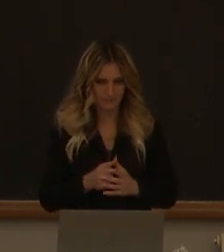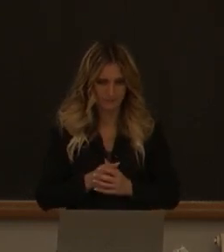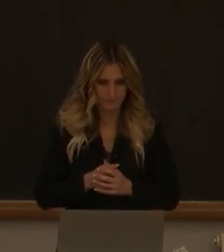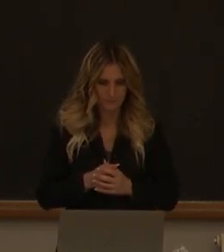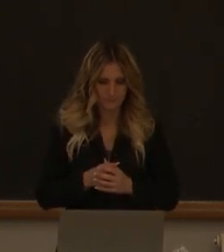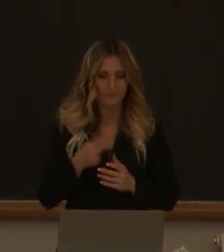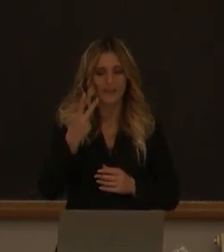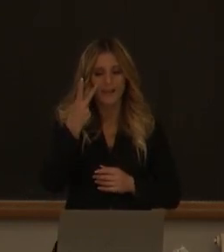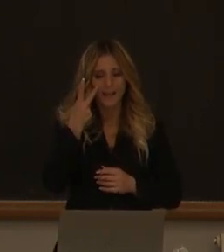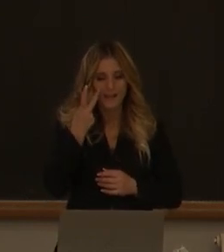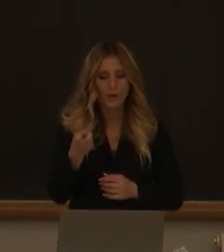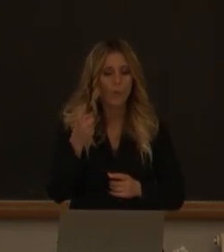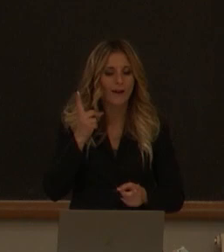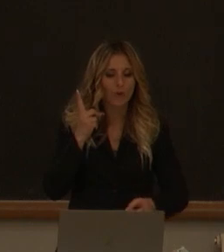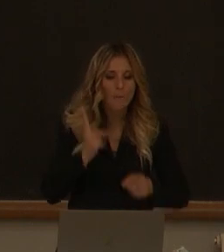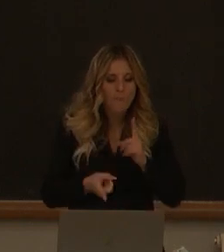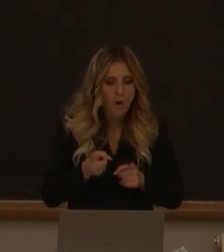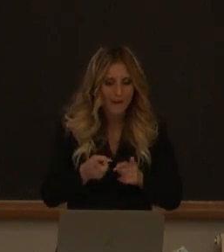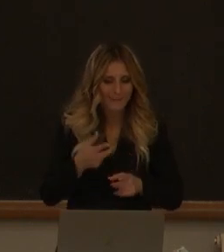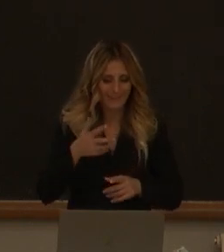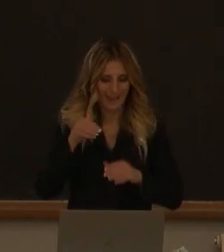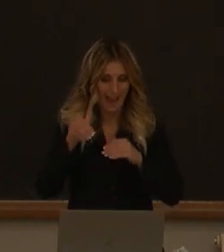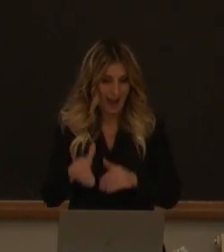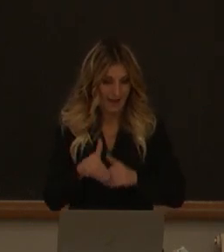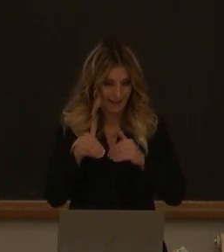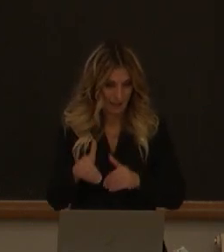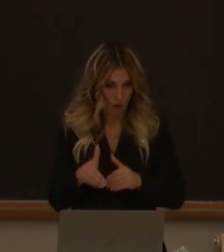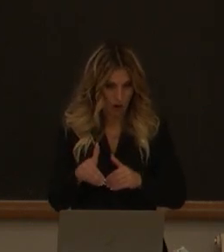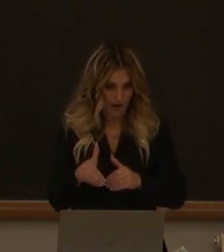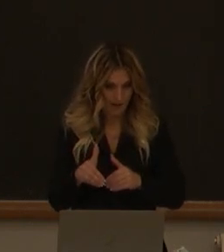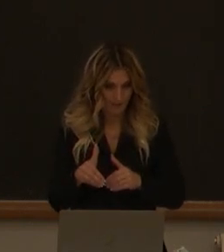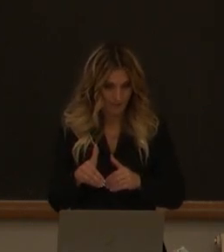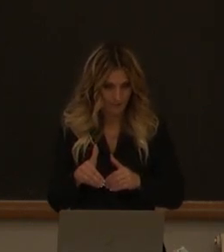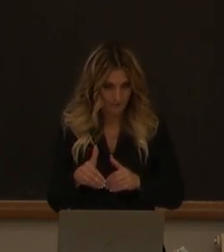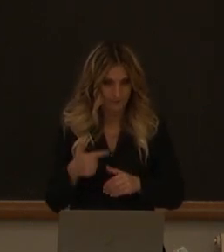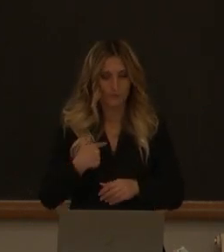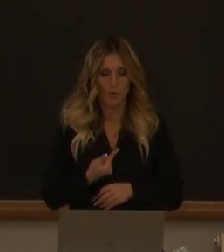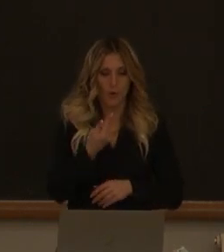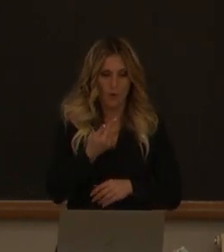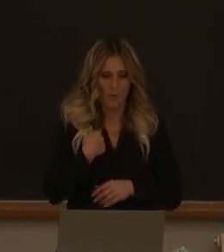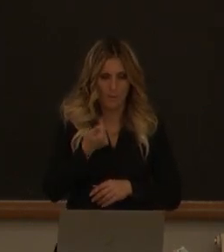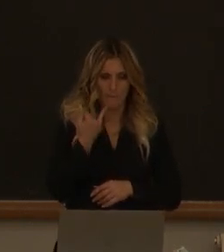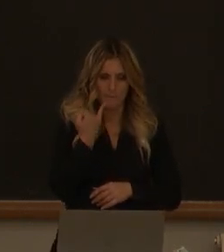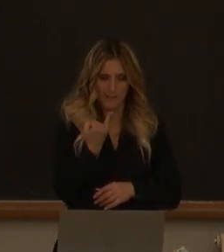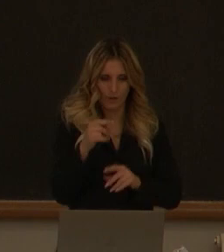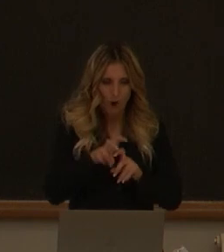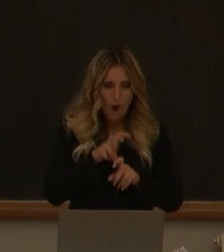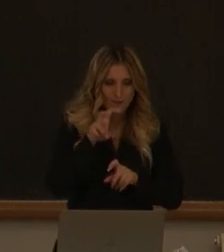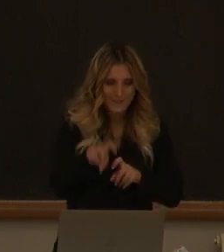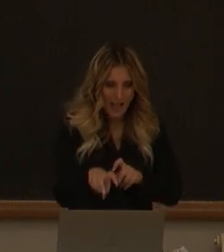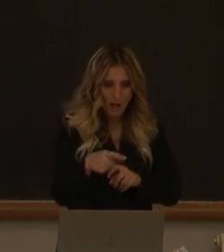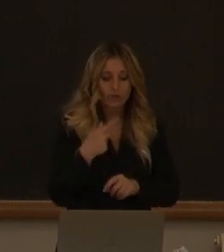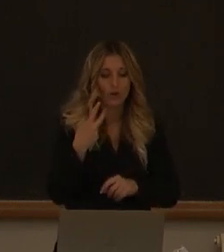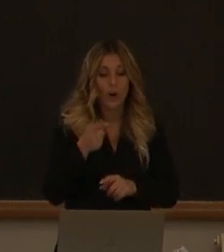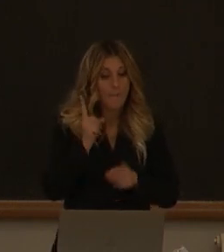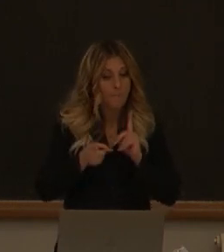a livello di politiche agricole? Vuol dire, anche qua faccio un piccolo salto, vuol dire che la